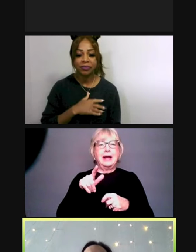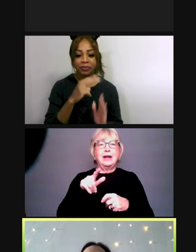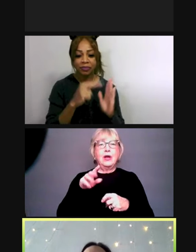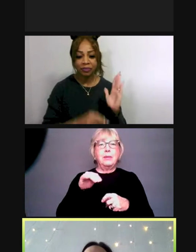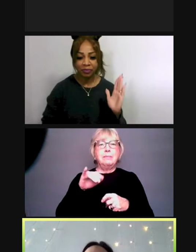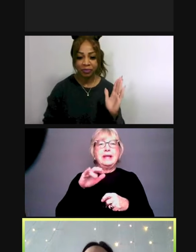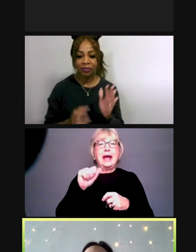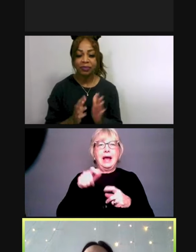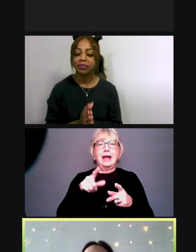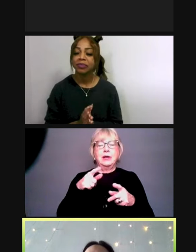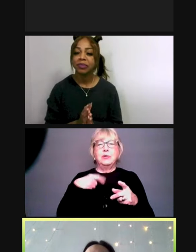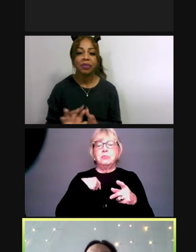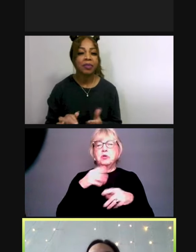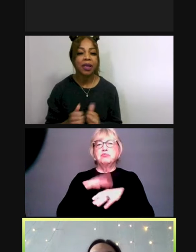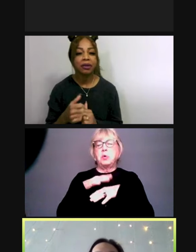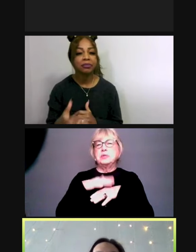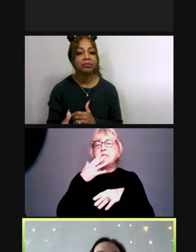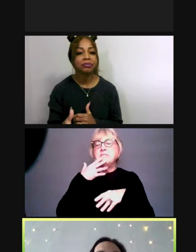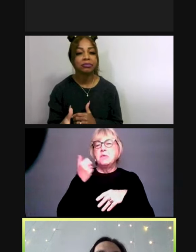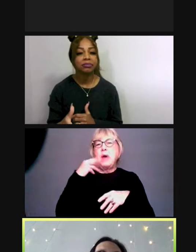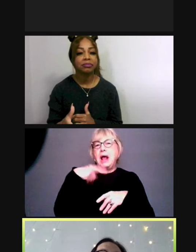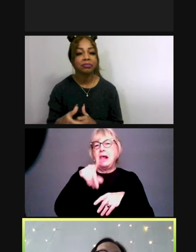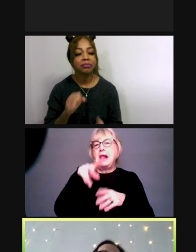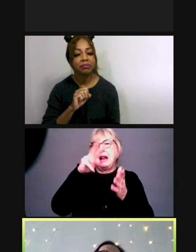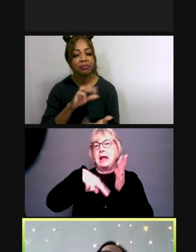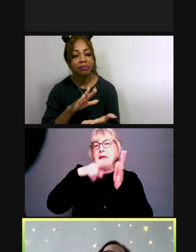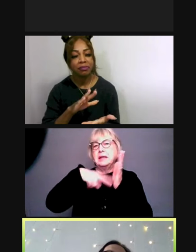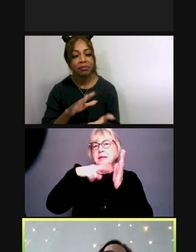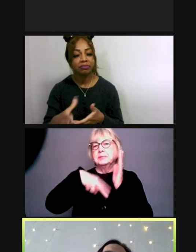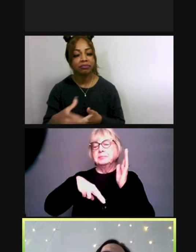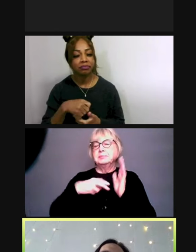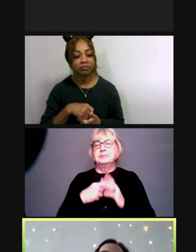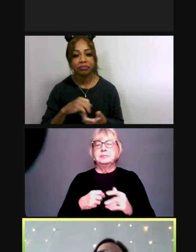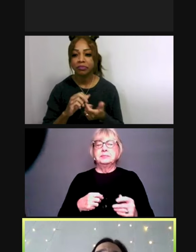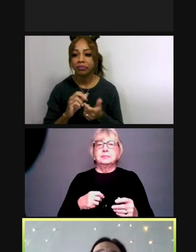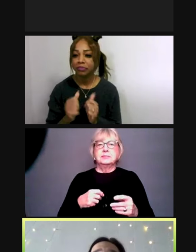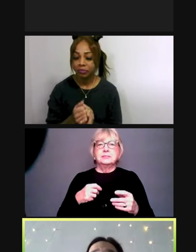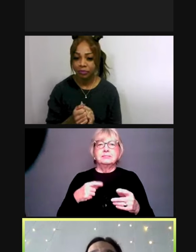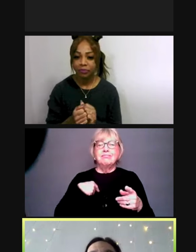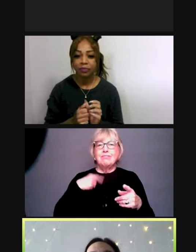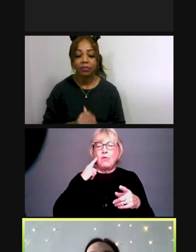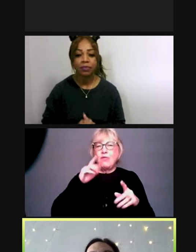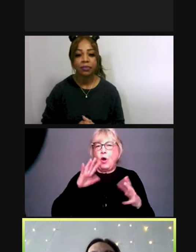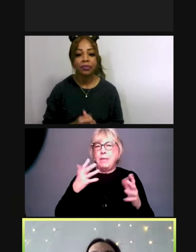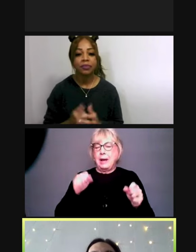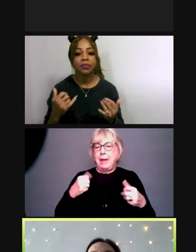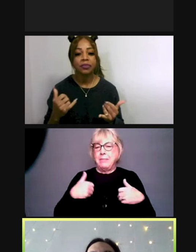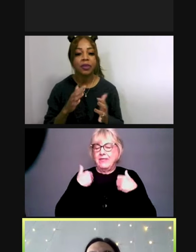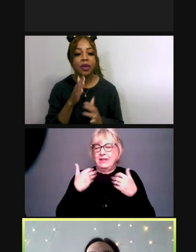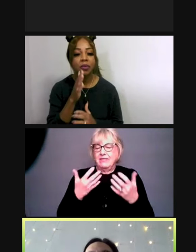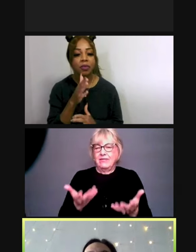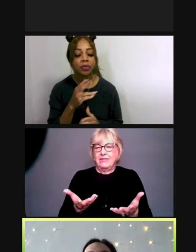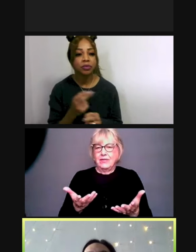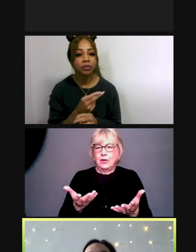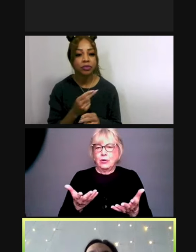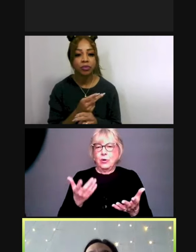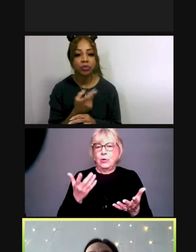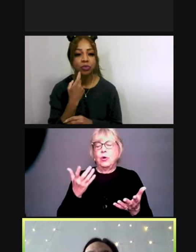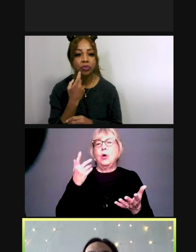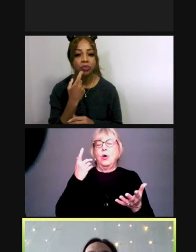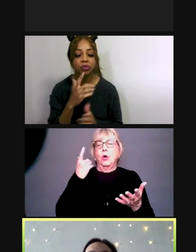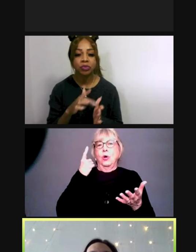parcourir, d'aller voir. Alors, comment est-ce que l'on peut vivre tout ça pour mieux comprendre?